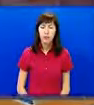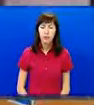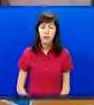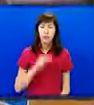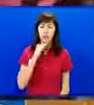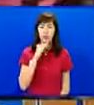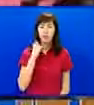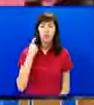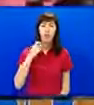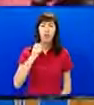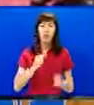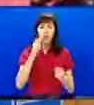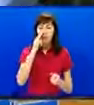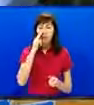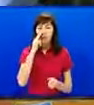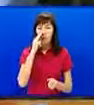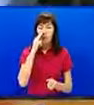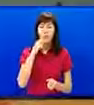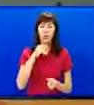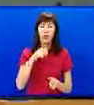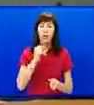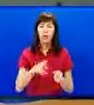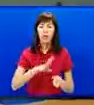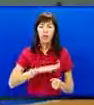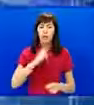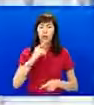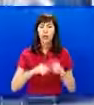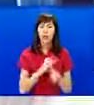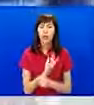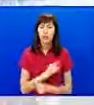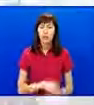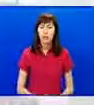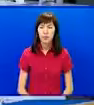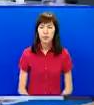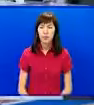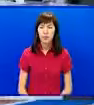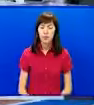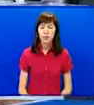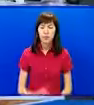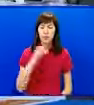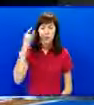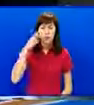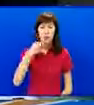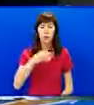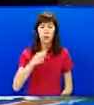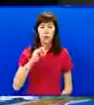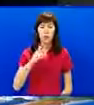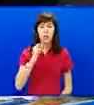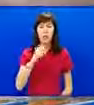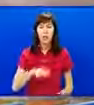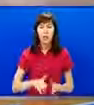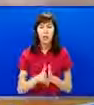Осторожно, пьяный водитель. В Шымкенте под колесами авто погиб очередной ребенок. Южный Арбат в Шымкенте.